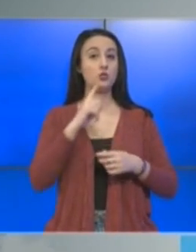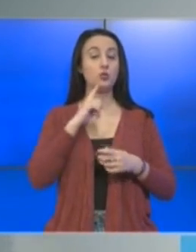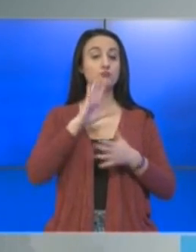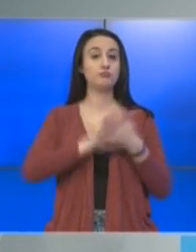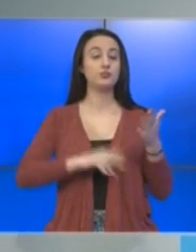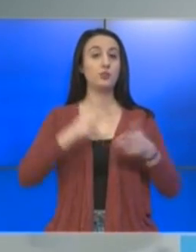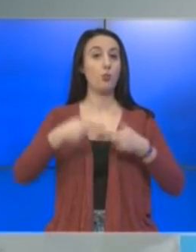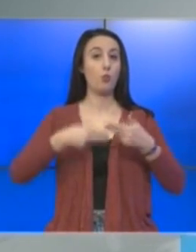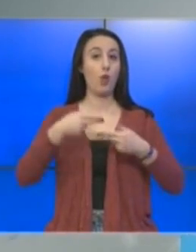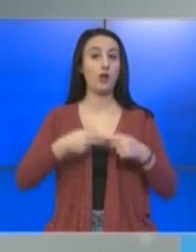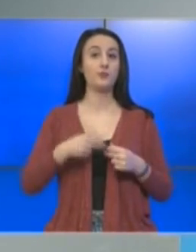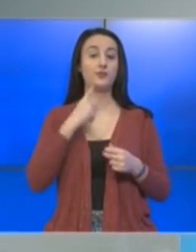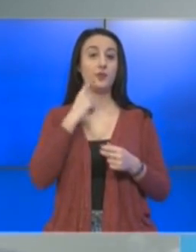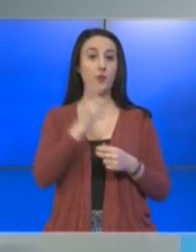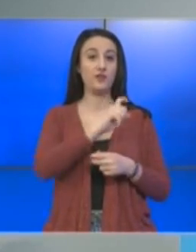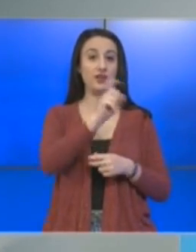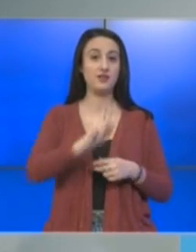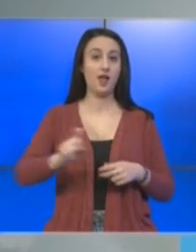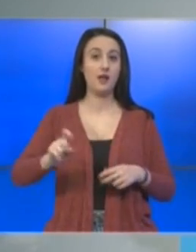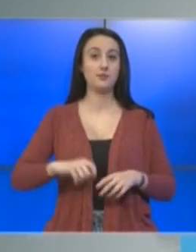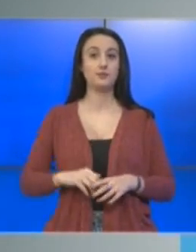noul coronavirus provin din Italia.